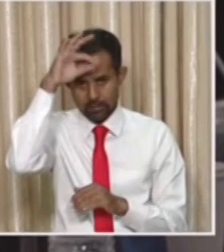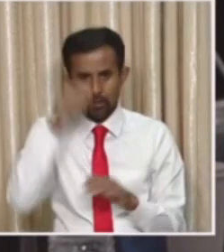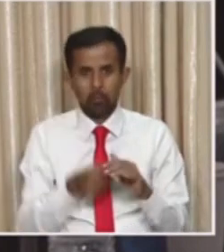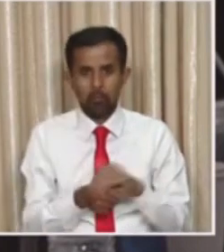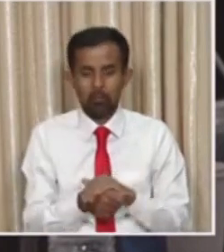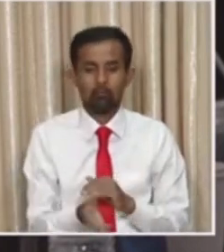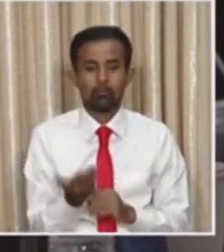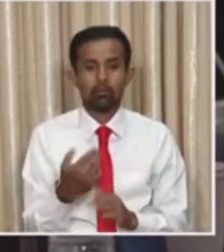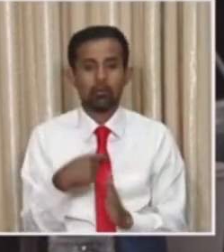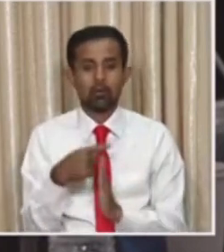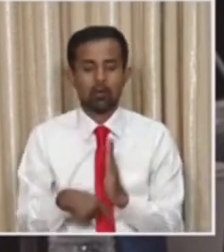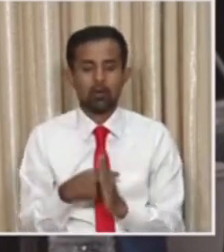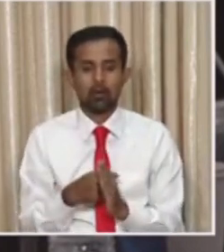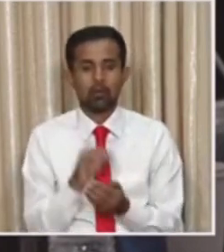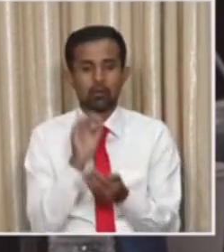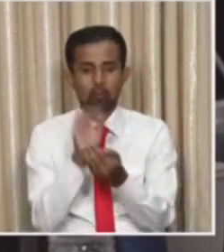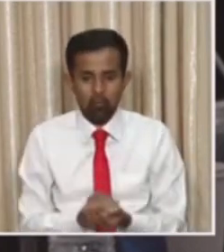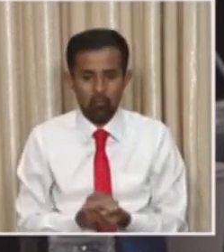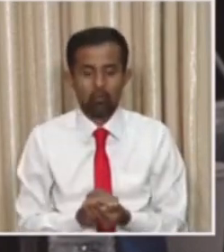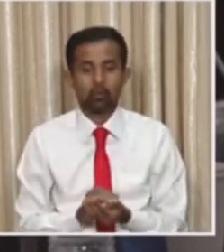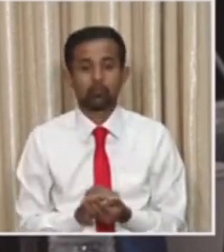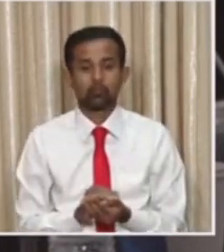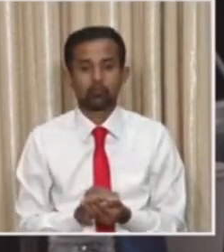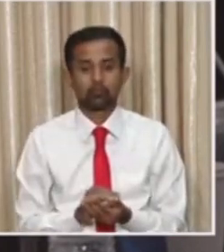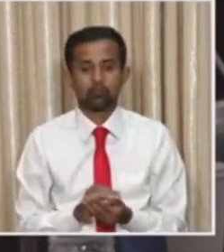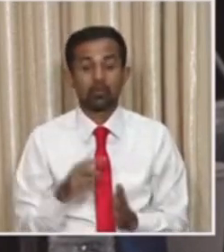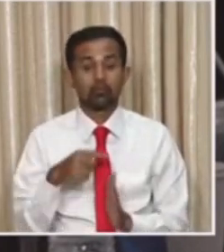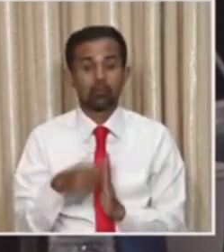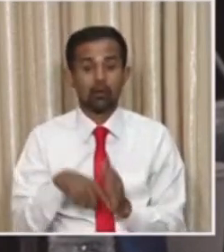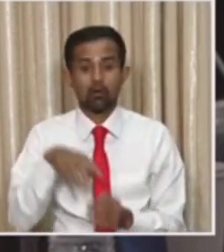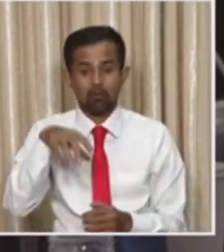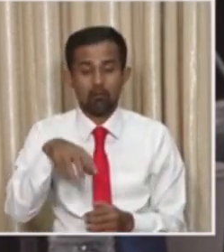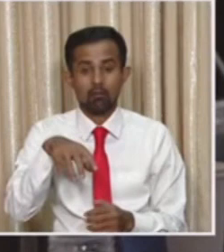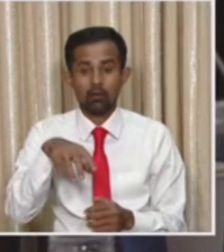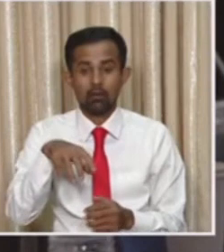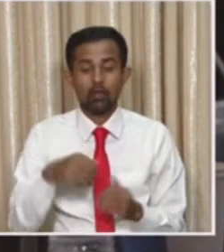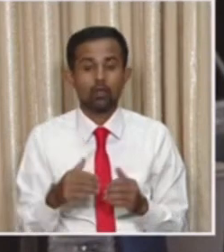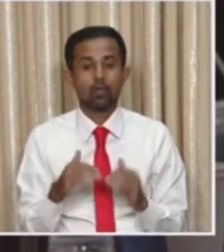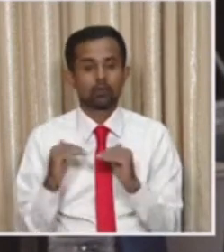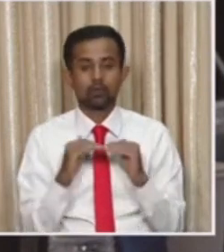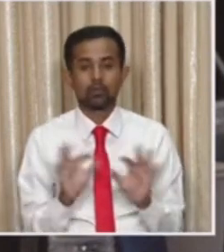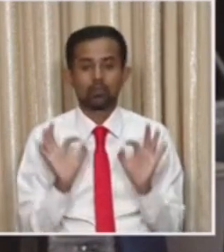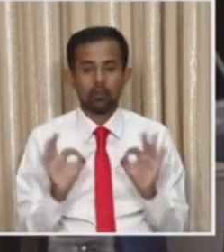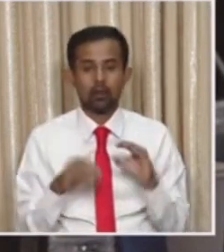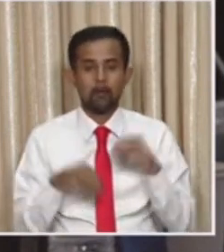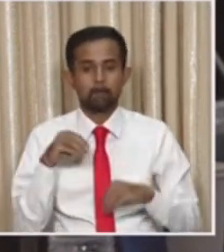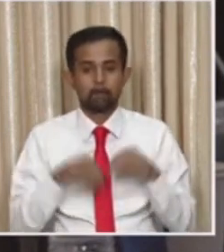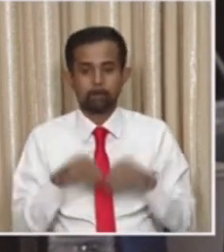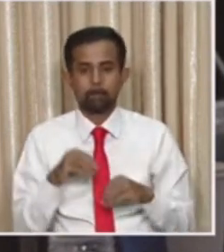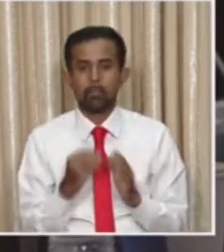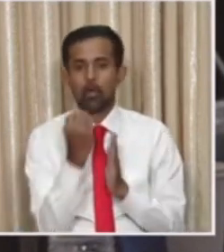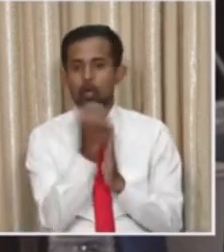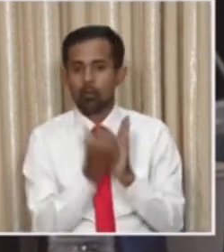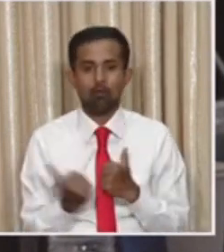பாதுகாத்து இந்த தீவிலே ஒரு நேர்மையான ஒரு அரசியல் அதிகாரம் ஒன்றை உருவாக்குவதற்கான ஆலோசனைகளை